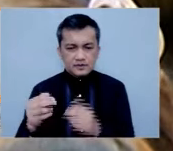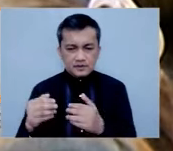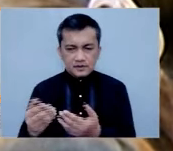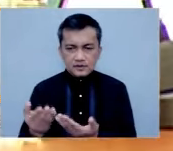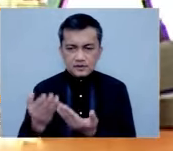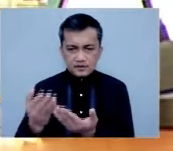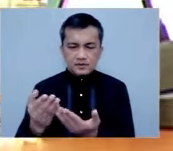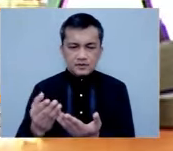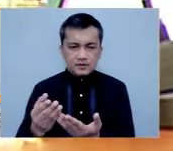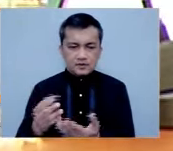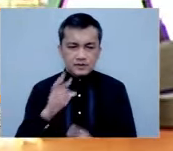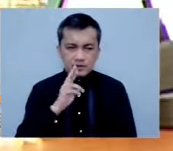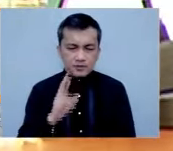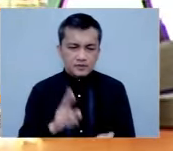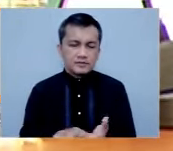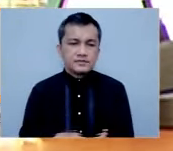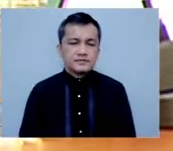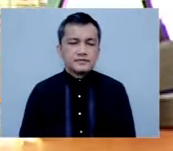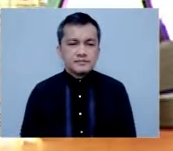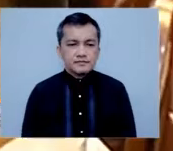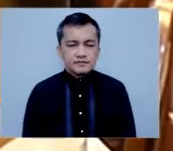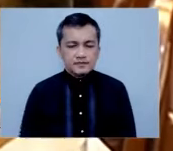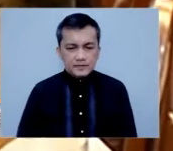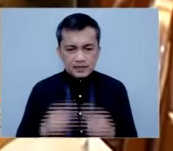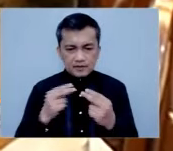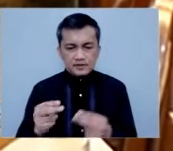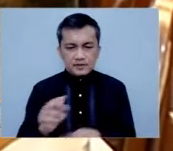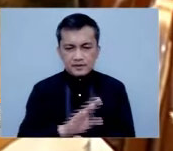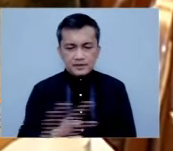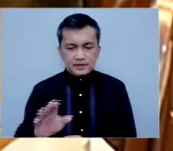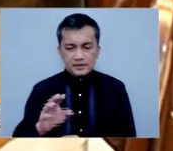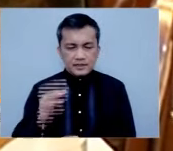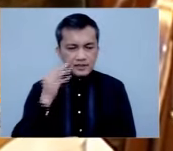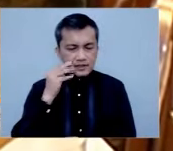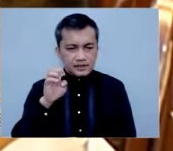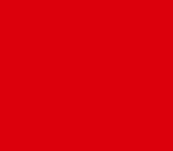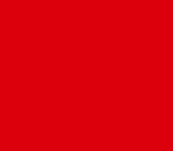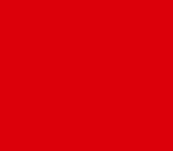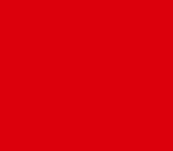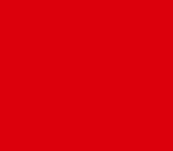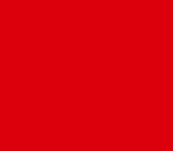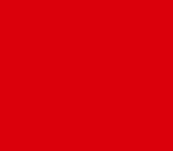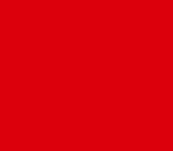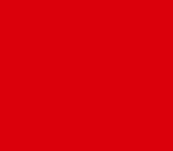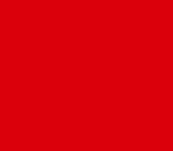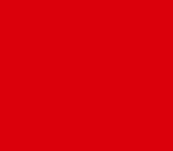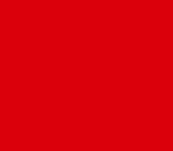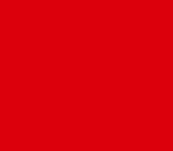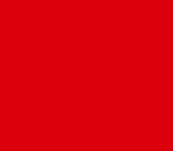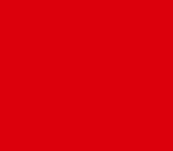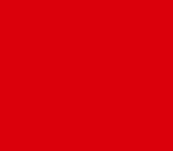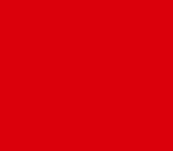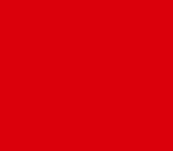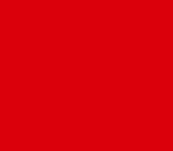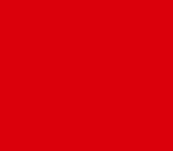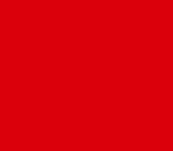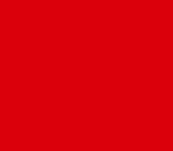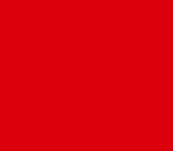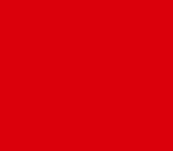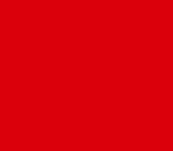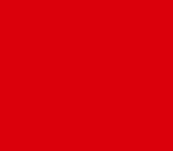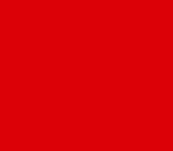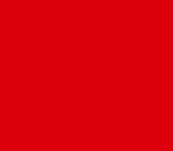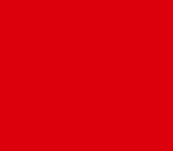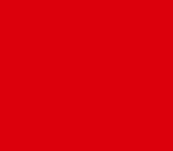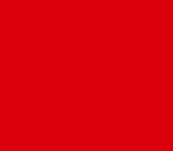committee report. Nagbabalita mula sa frontline, Marian Enriquez, News 5. Mga kapatid, Lucy Cruz Valdez